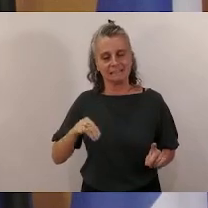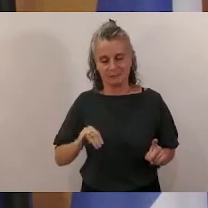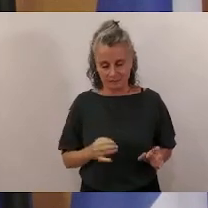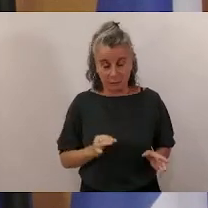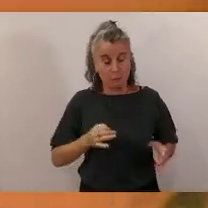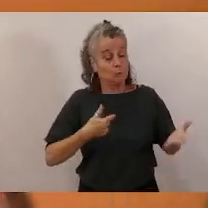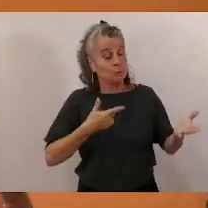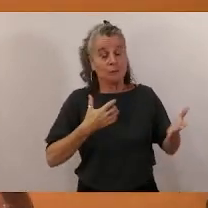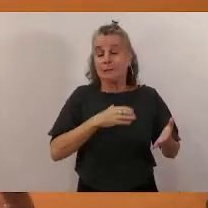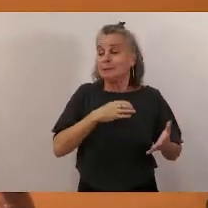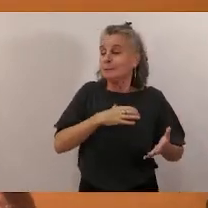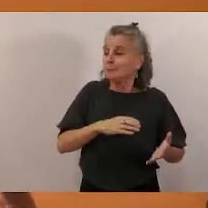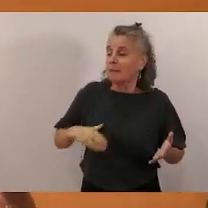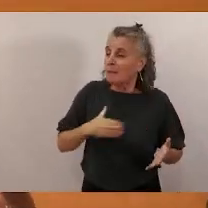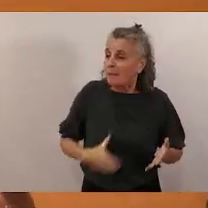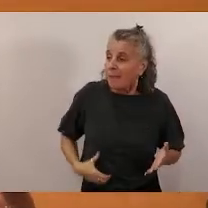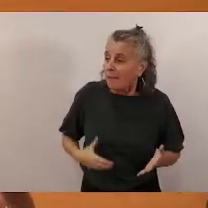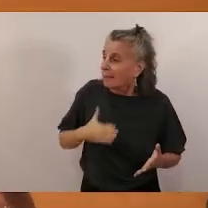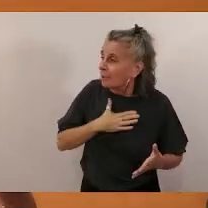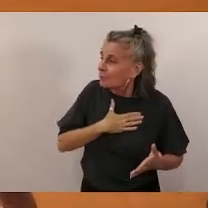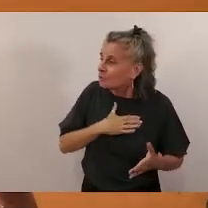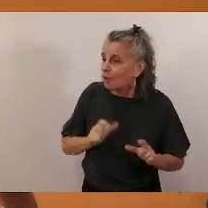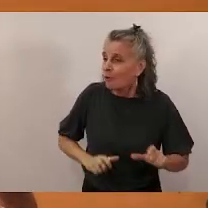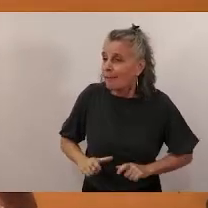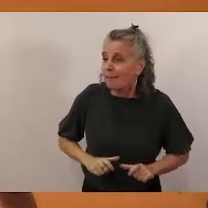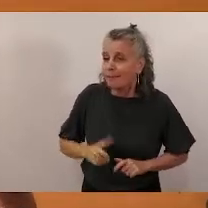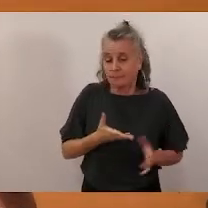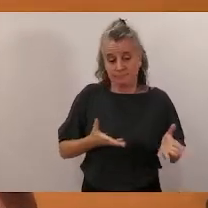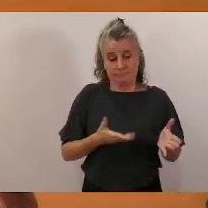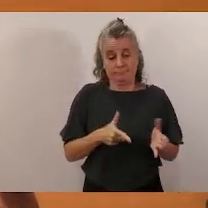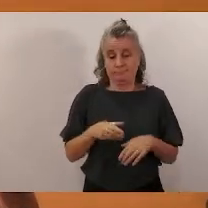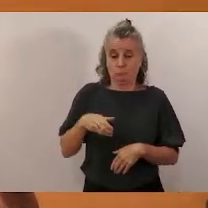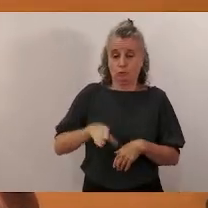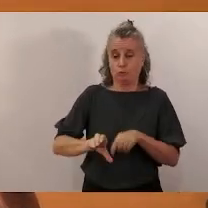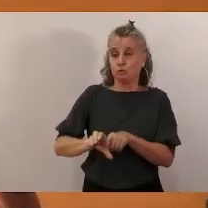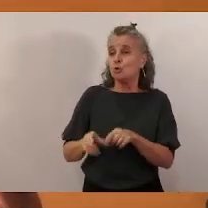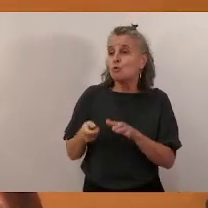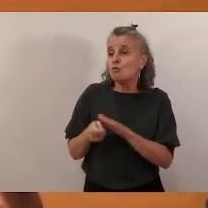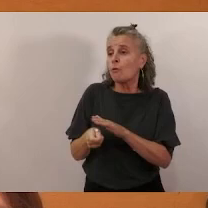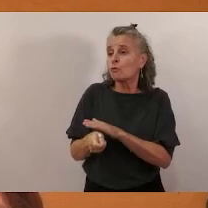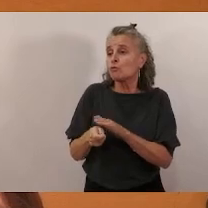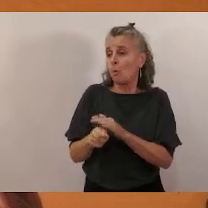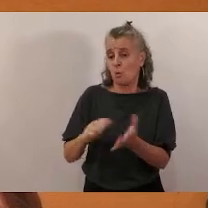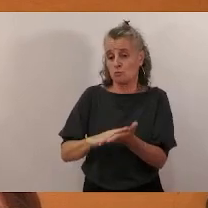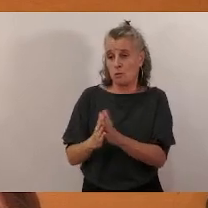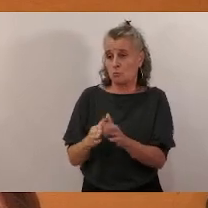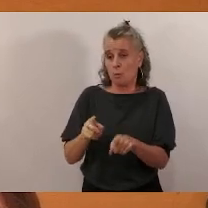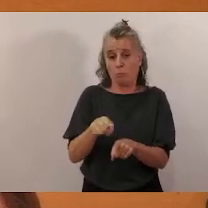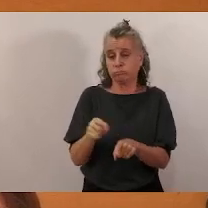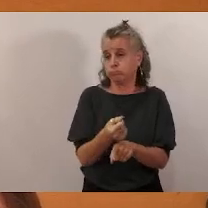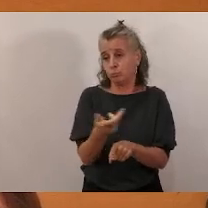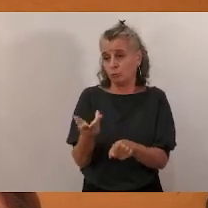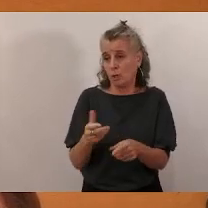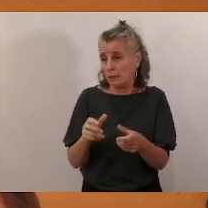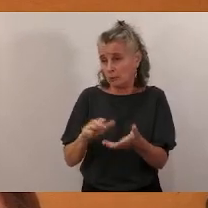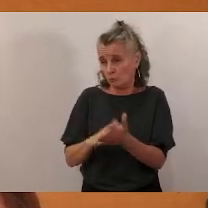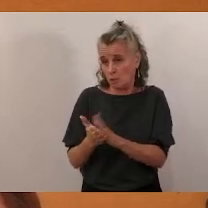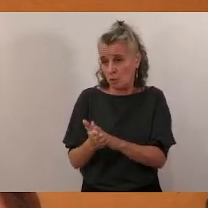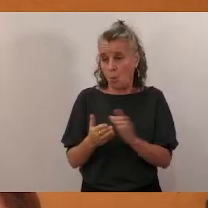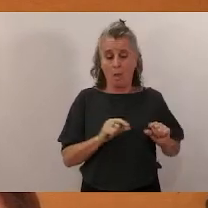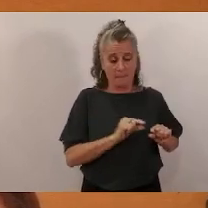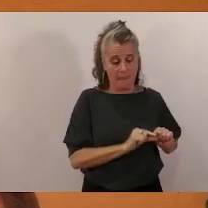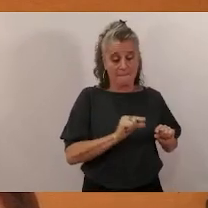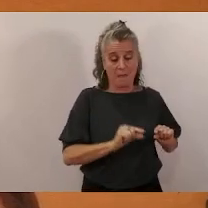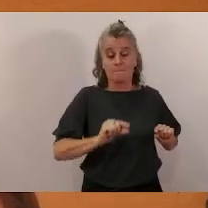encore des subventions apportées à des associations pour des subventions d'équipement à diverses associations. C'est une troisième